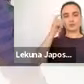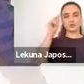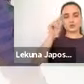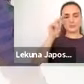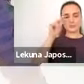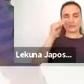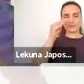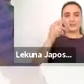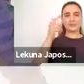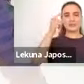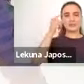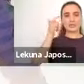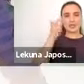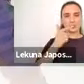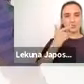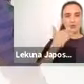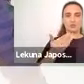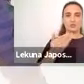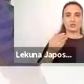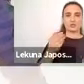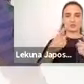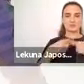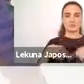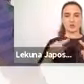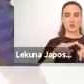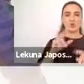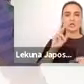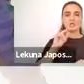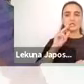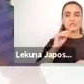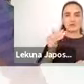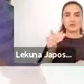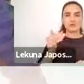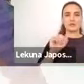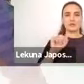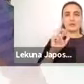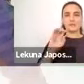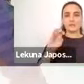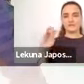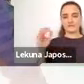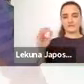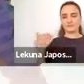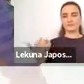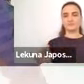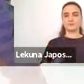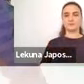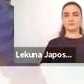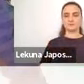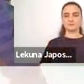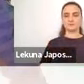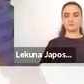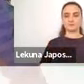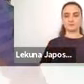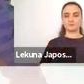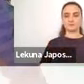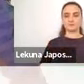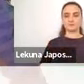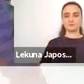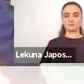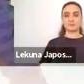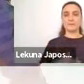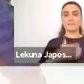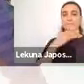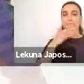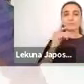ეს, ინტელექტუალური, აი რიცხვები, ასოები, რა ვიცი, ბევრი რაღაც,